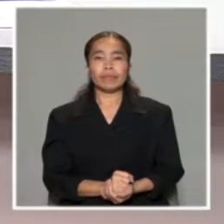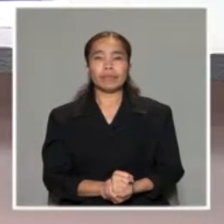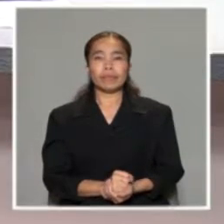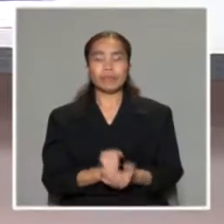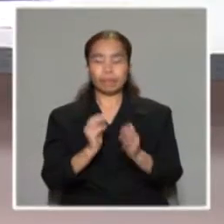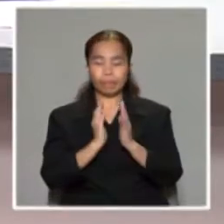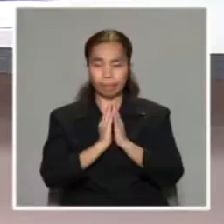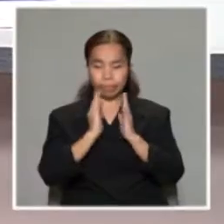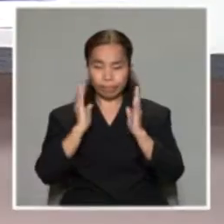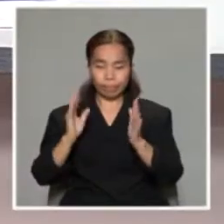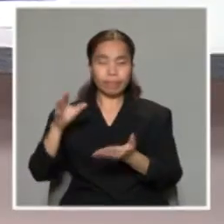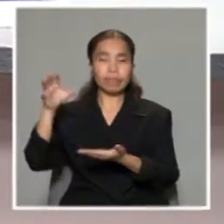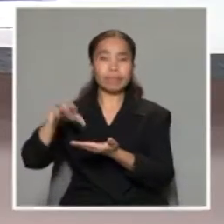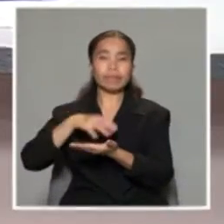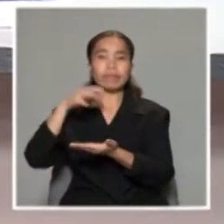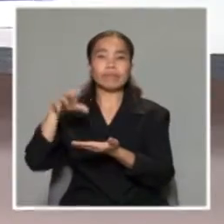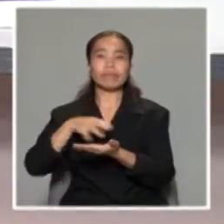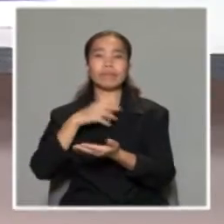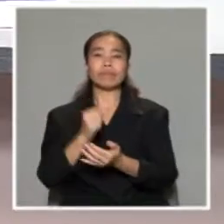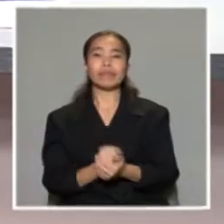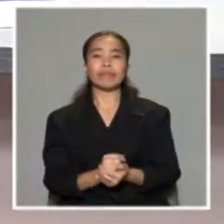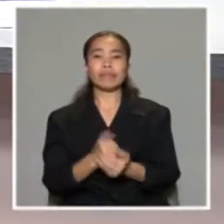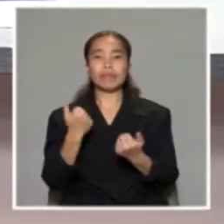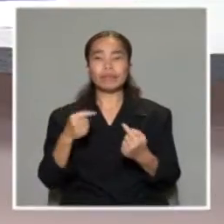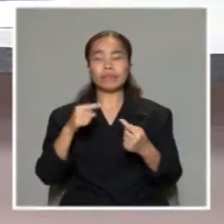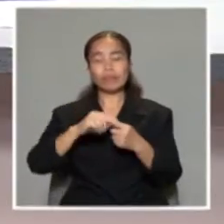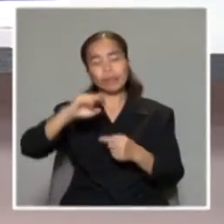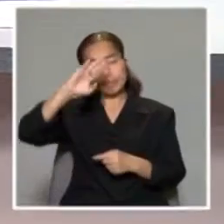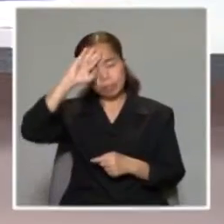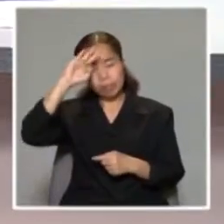ขอบคุณคุณจิรัชราด้วยนะคะเป็นโรคที่ม